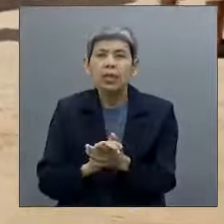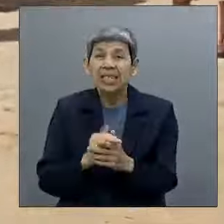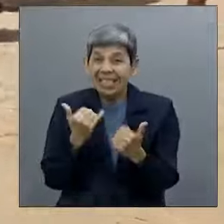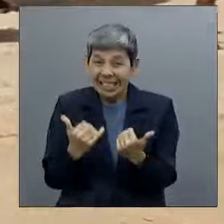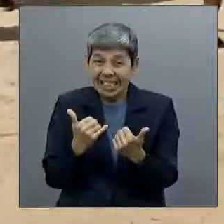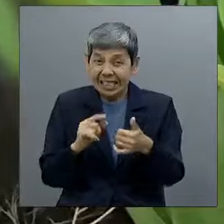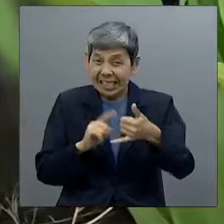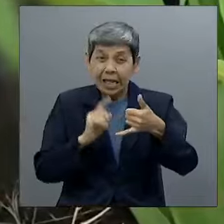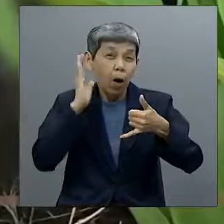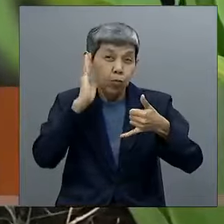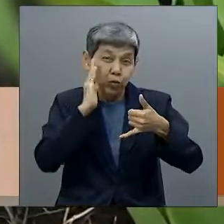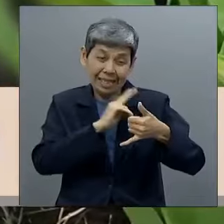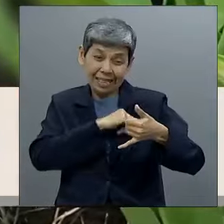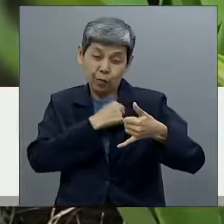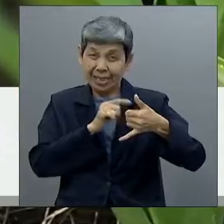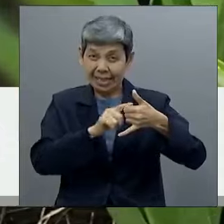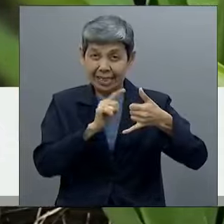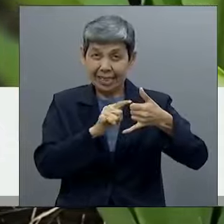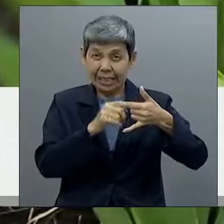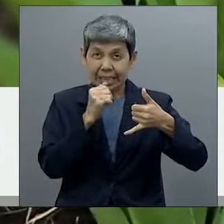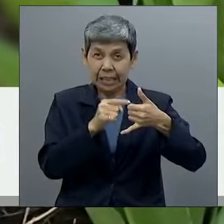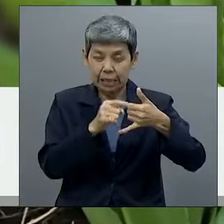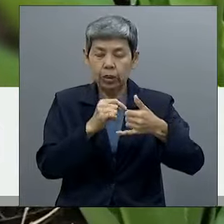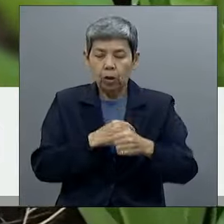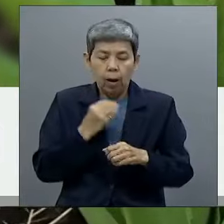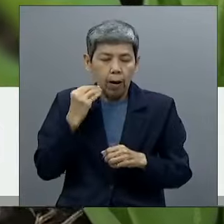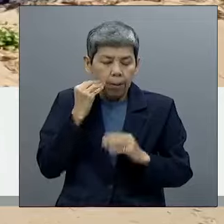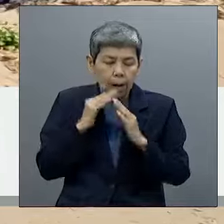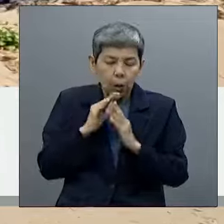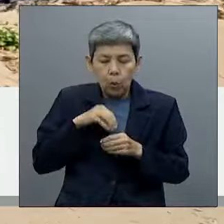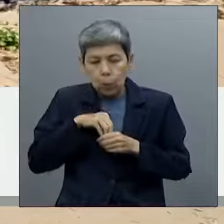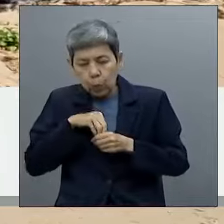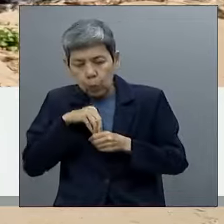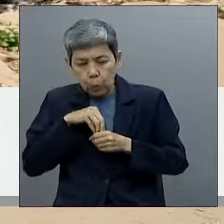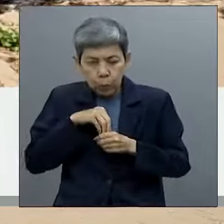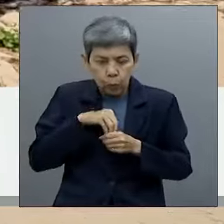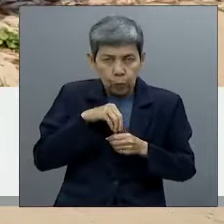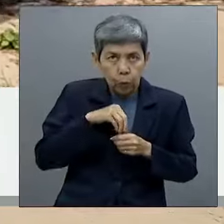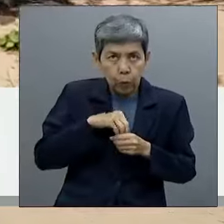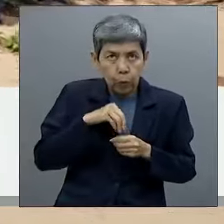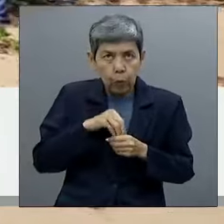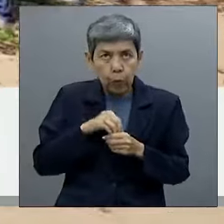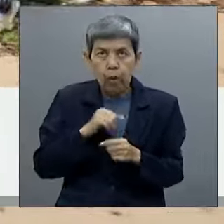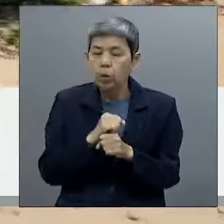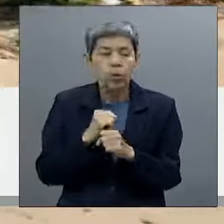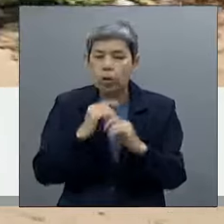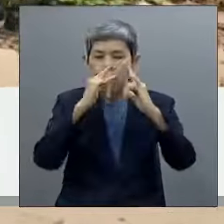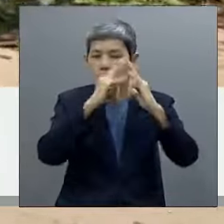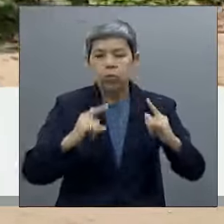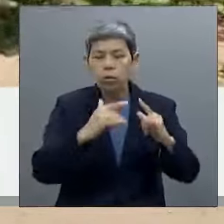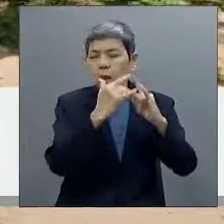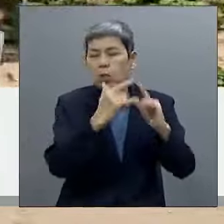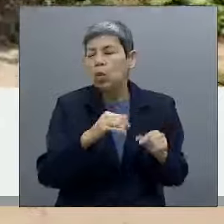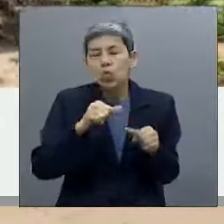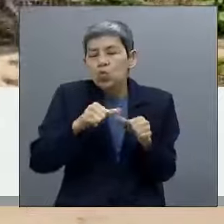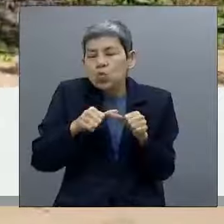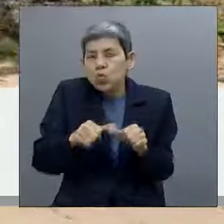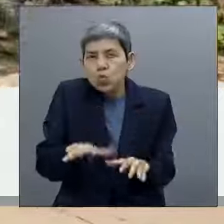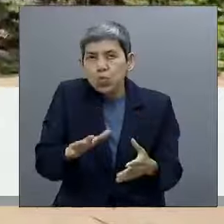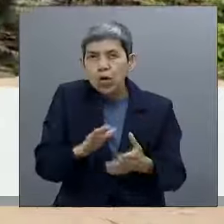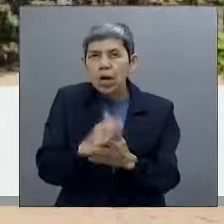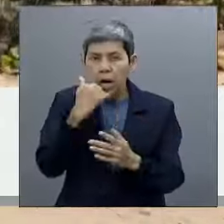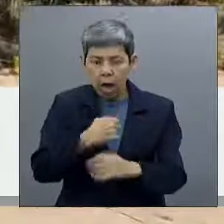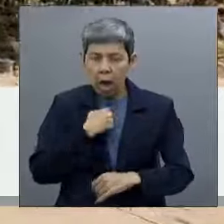คู่กรณีของแพทย์หญิงเนี่ยตอนนี้ถือว่ายังเก็บตัวเงียบคาดว่าไม่ได้อยู่ภายในวิลล่าตั้งแต่เมื่อคืนที่ผ่านมาเนื่องจ